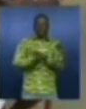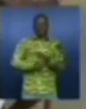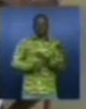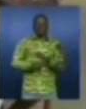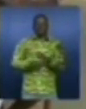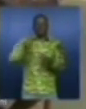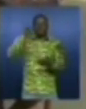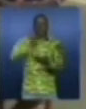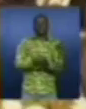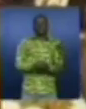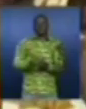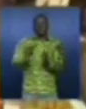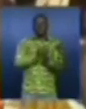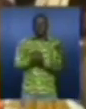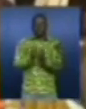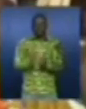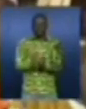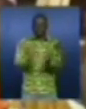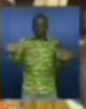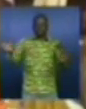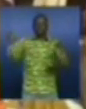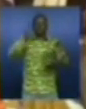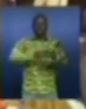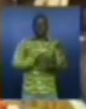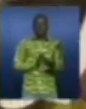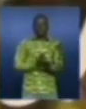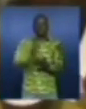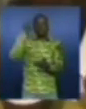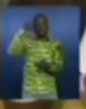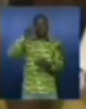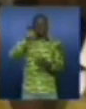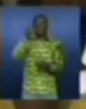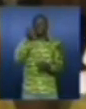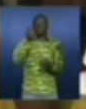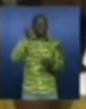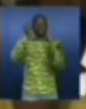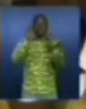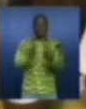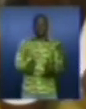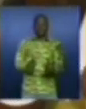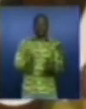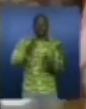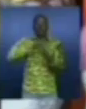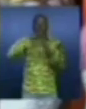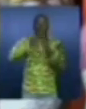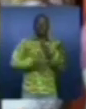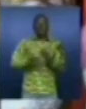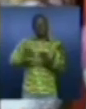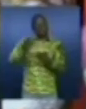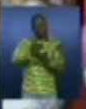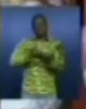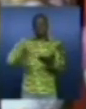cette assemblée générale marquée par une dizaine d'interventions, le bilan partiel du président